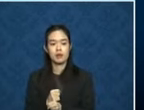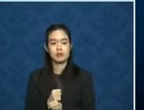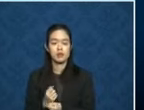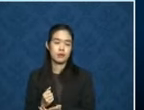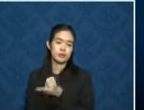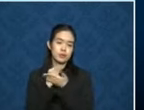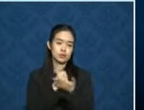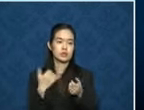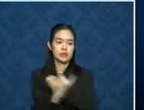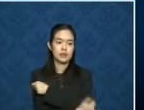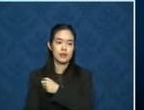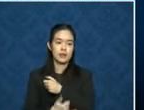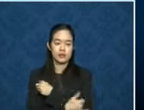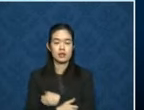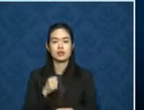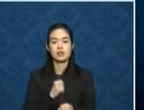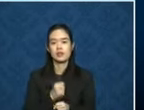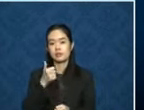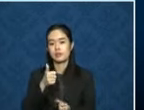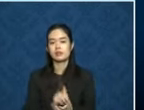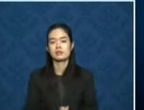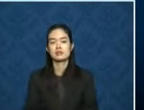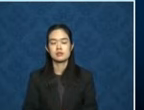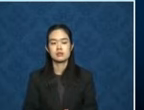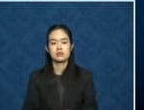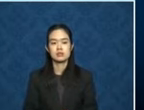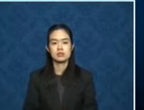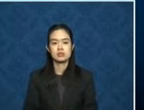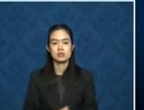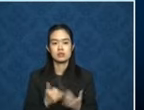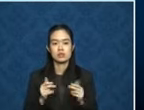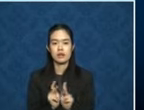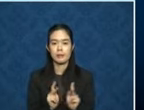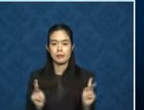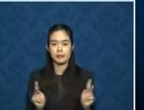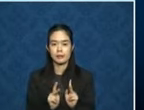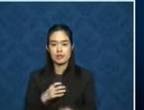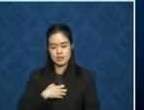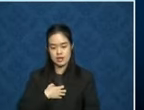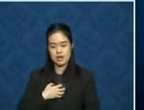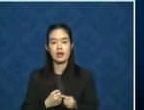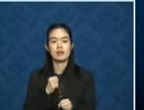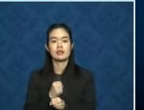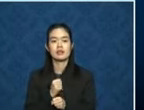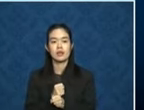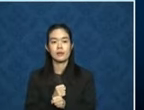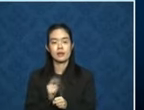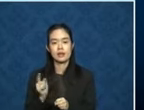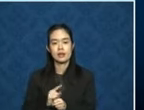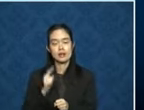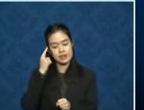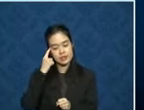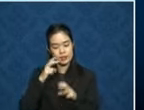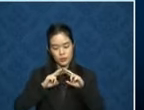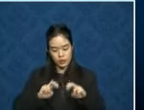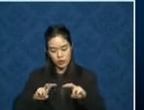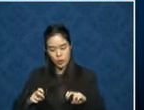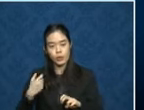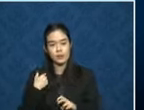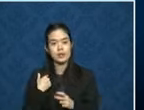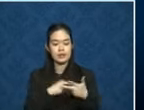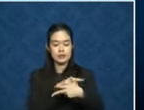ครับโดยหนึ่งในภารกิจที่สำคัญสำหรับการตั้งคณะกรรมการวิสามัญคณะนี้นะครับคือการศึกษาหาแนวทาง3ทางครับ